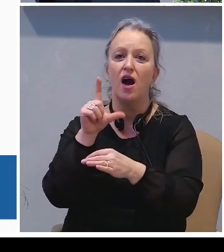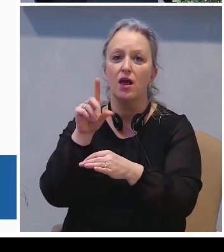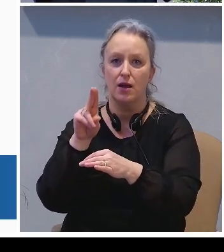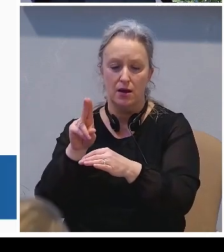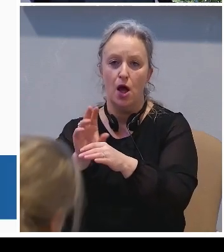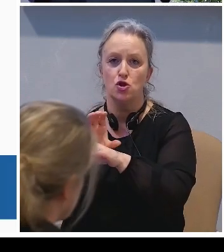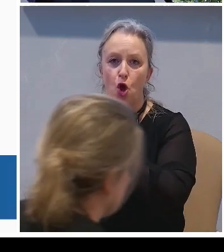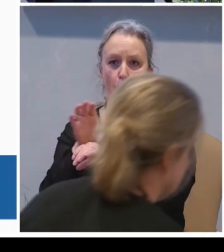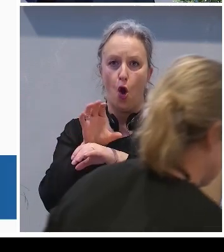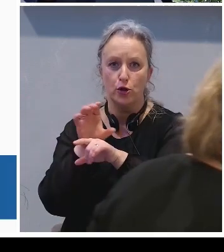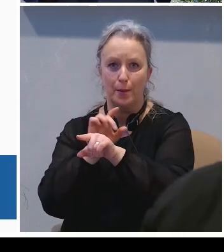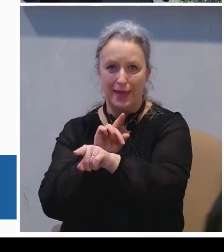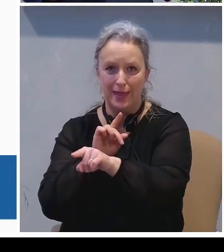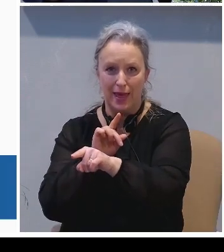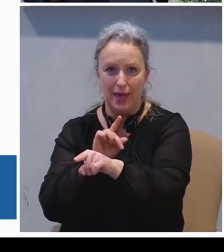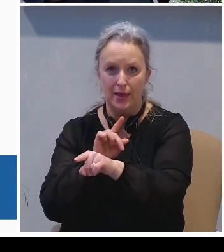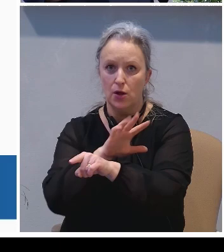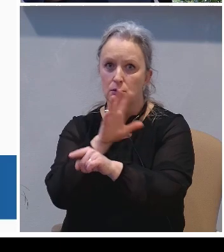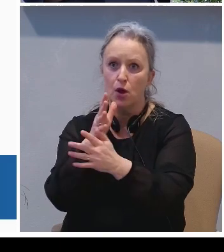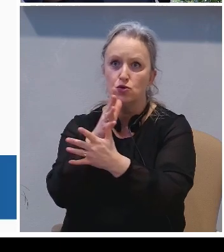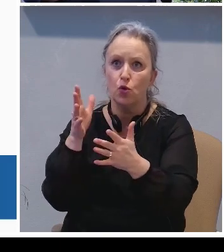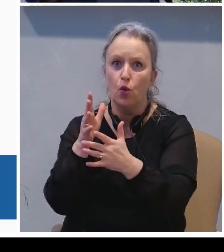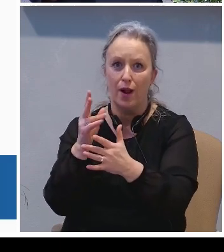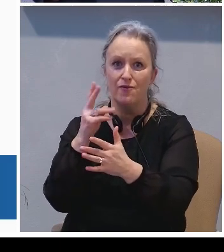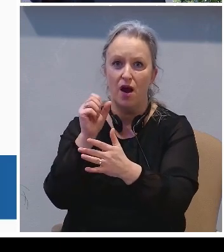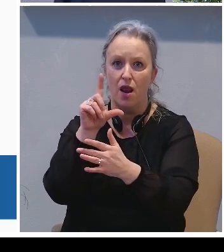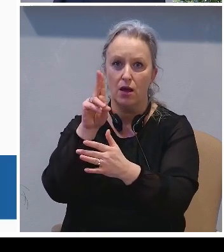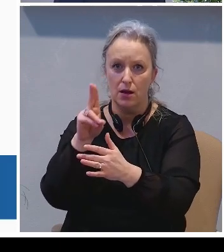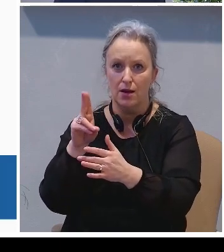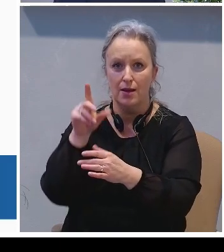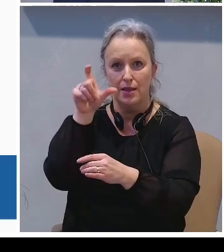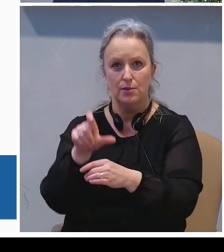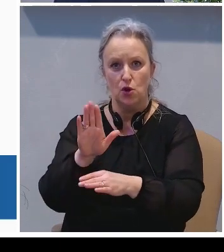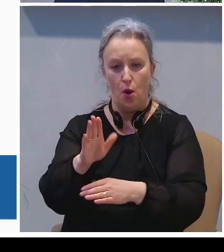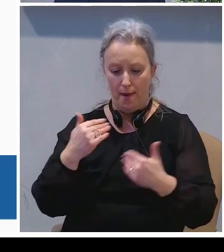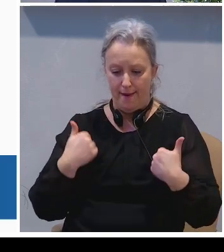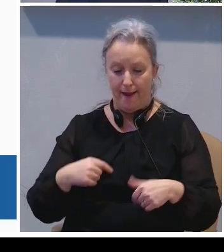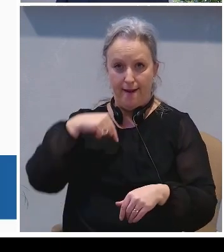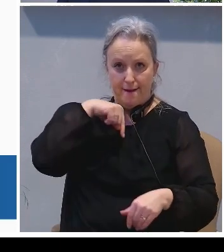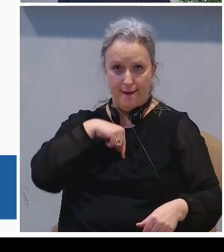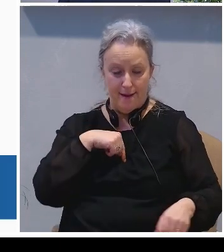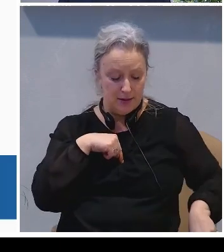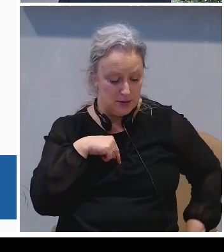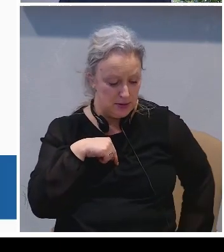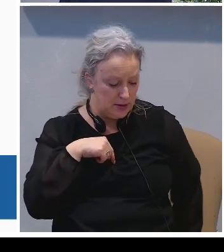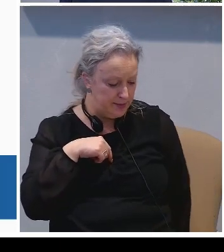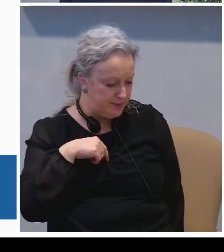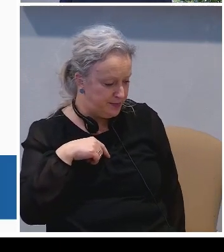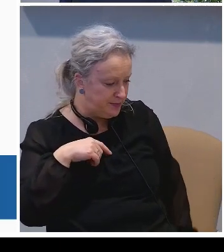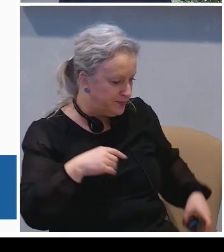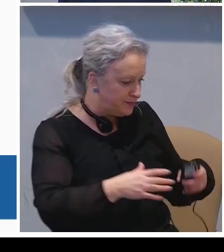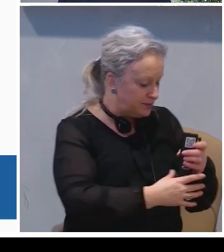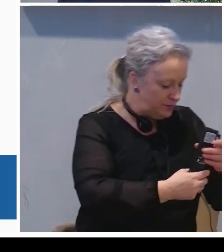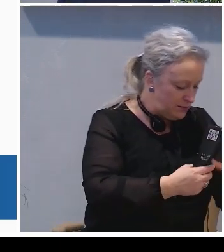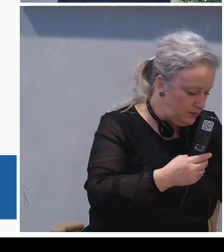genes. düstrofiin kui valk on kõige It suurem is valk inimese It kehas. regulates the Ja see production of suurus the on dystrophin protein,